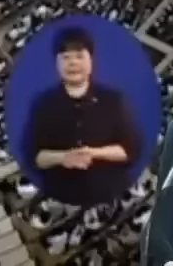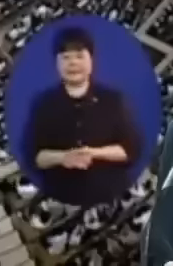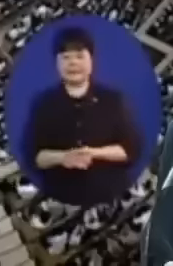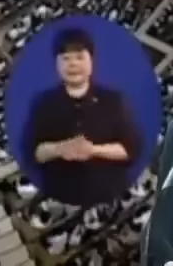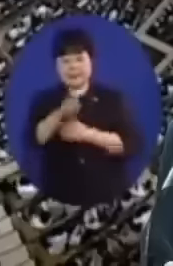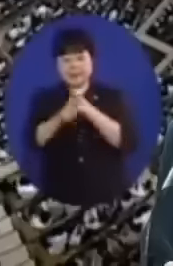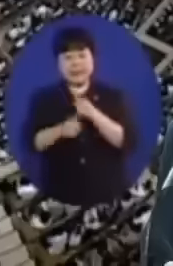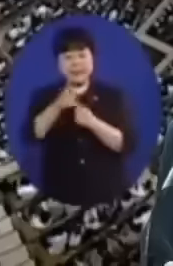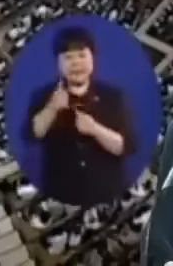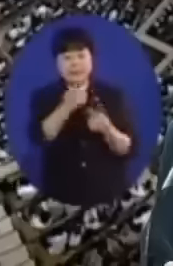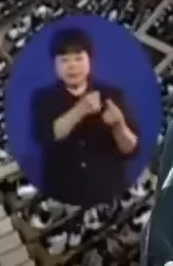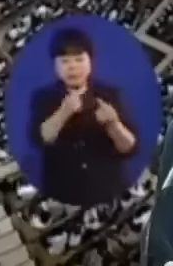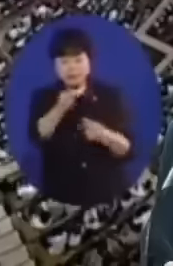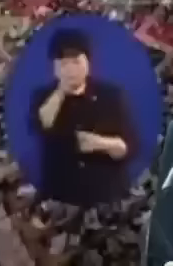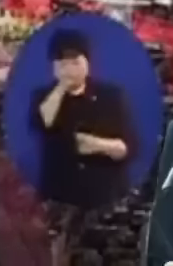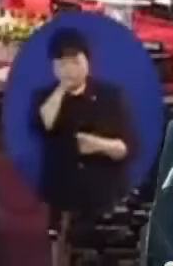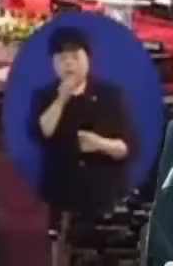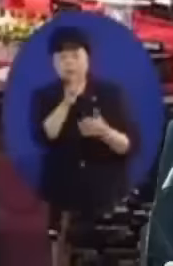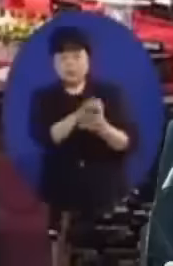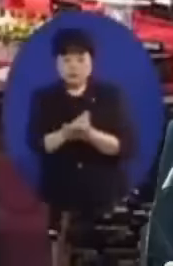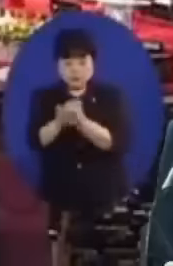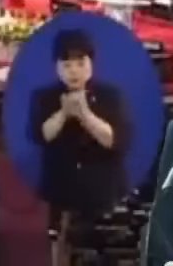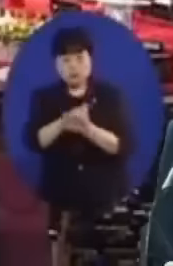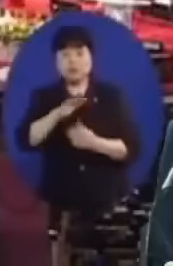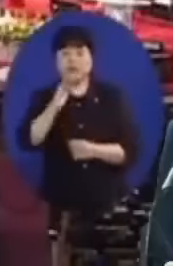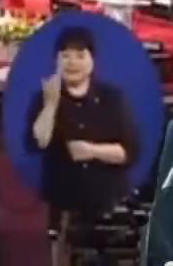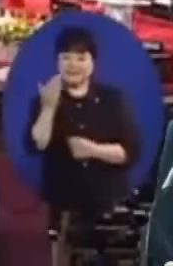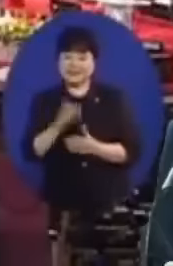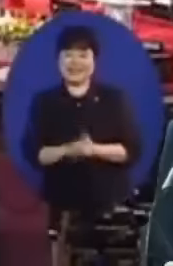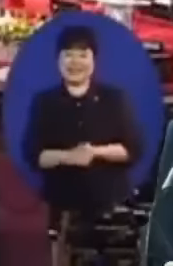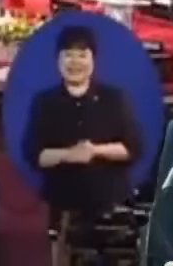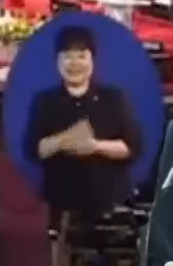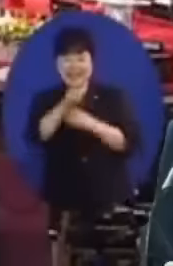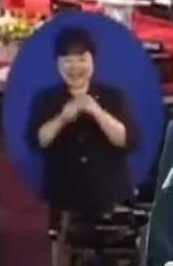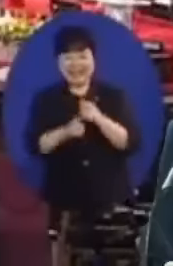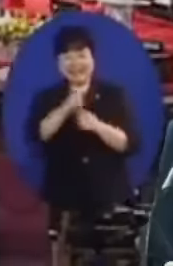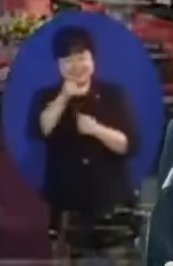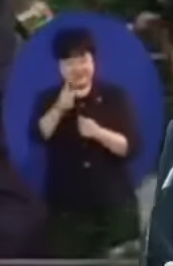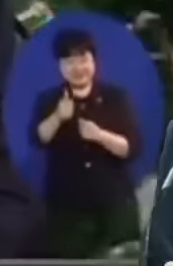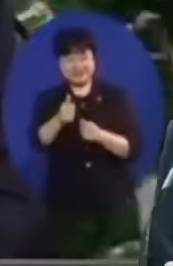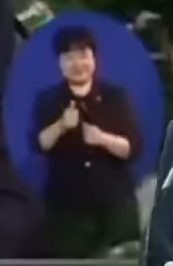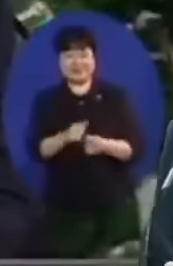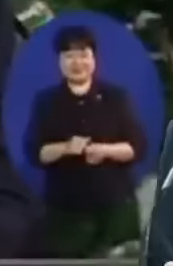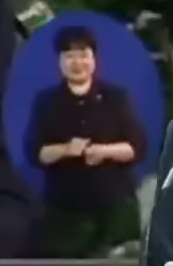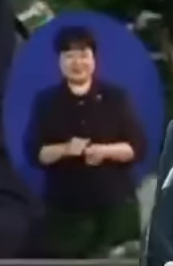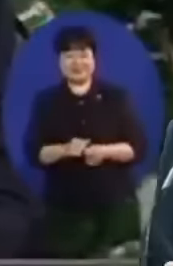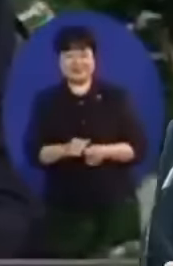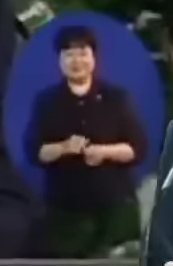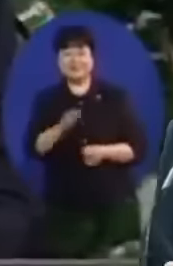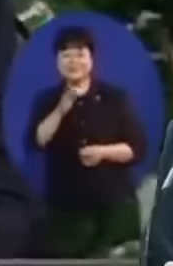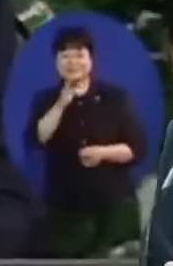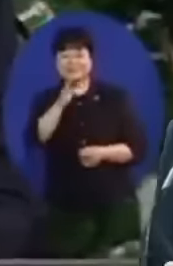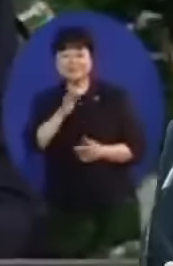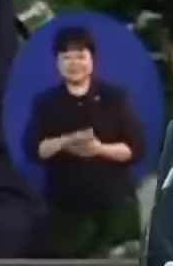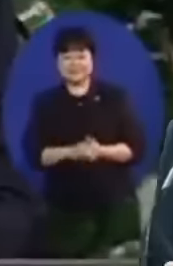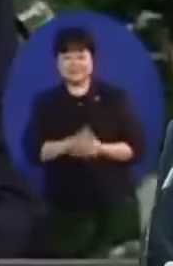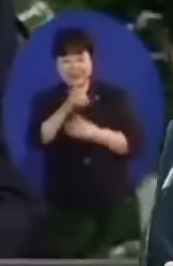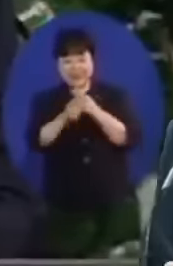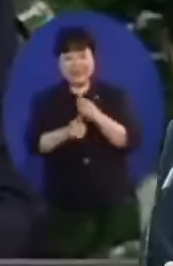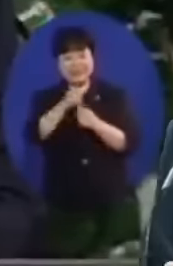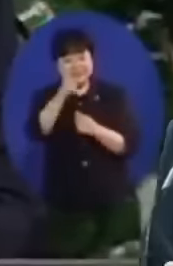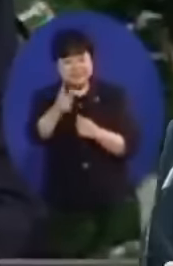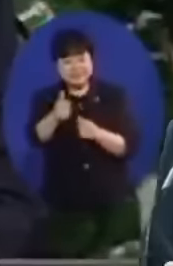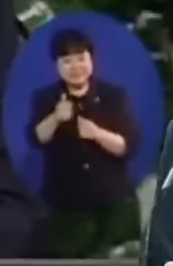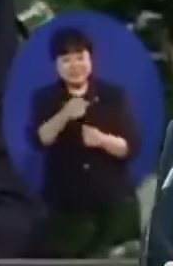우리 하나님은 이와 같은 좋은 친구인 것입니다. 하나님을 달달리 생각하지 마십시오.